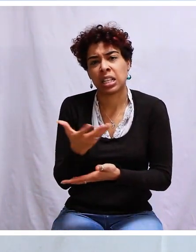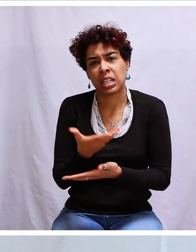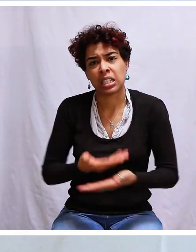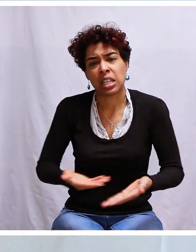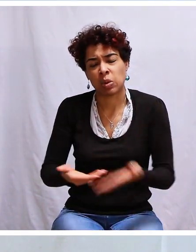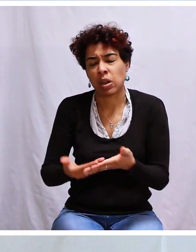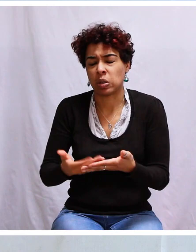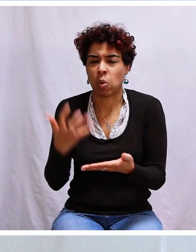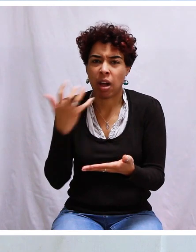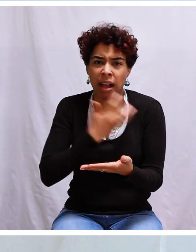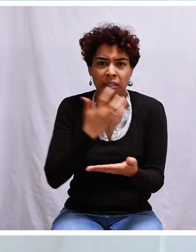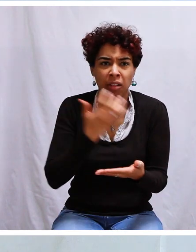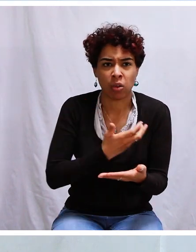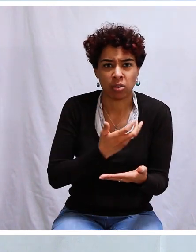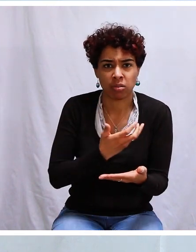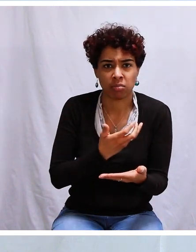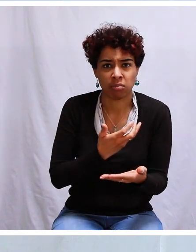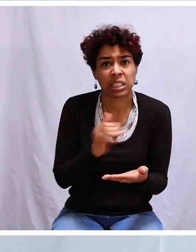Qui se plaît dans les épreuves?